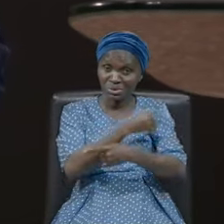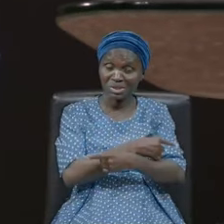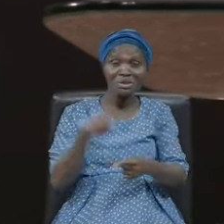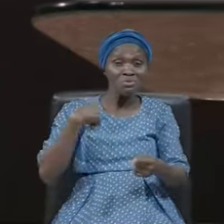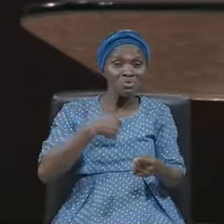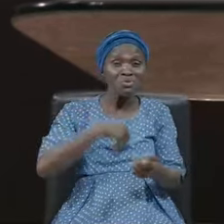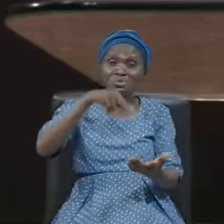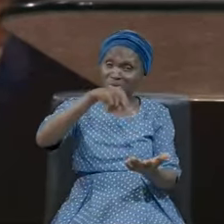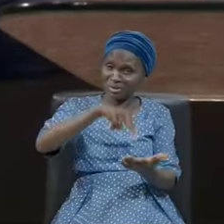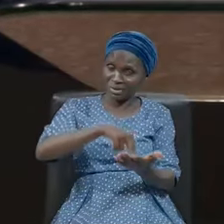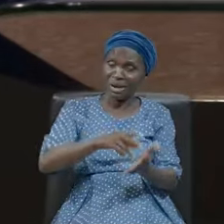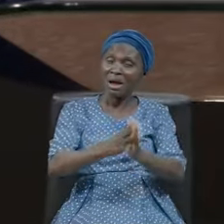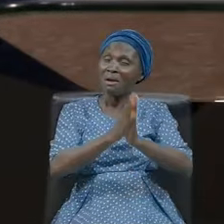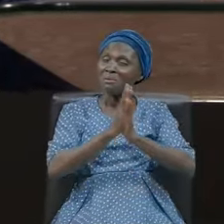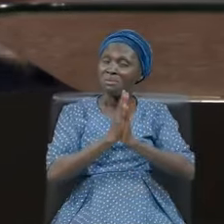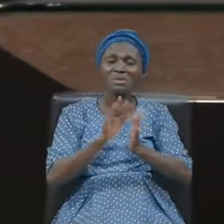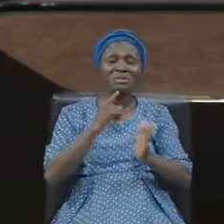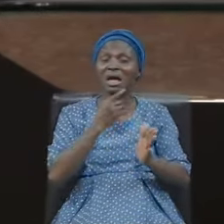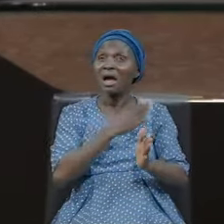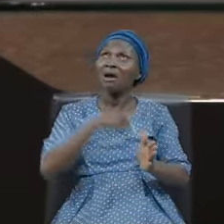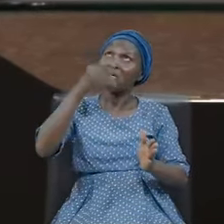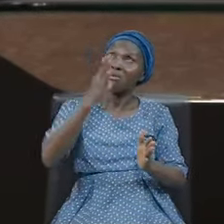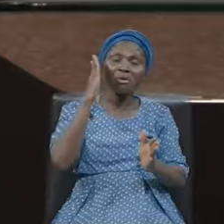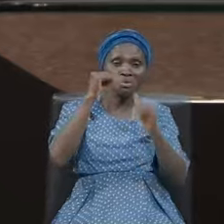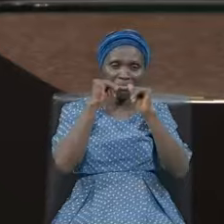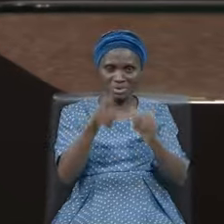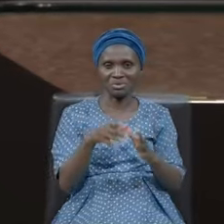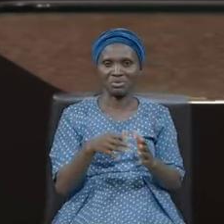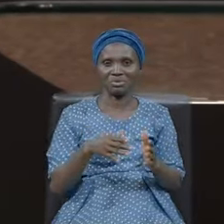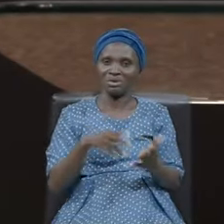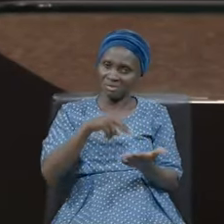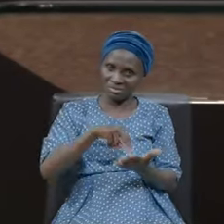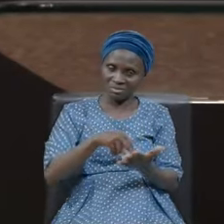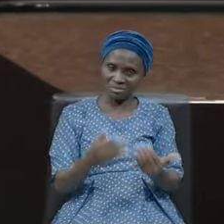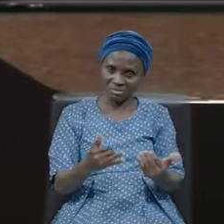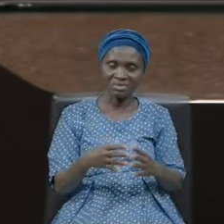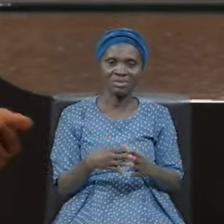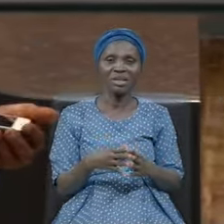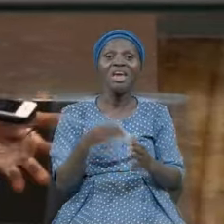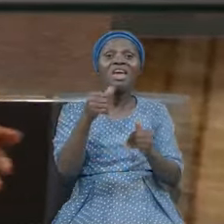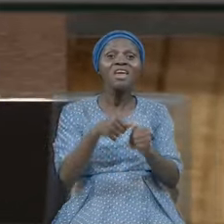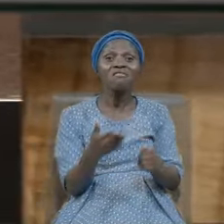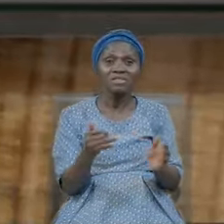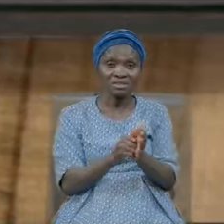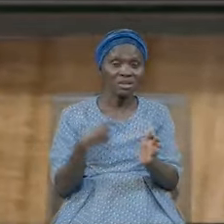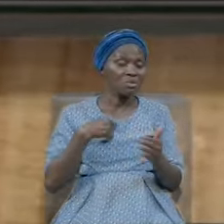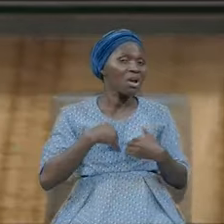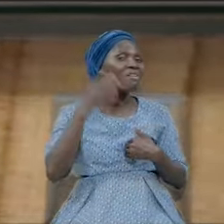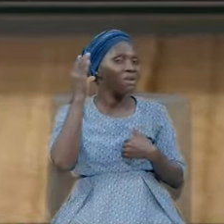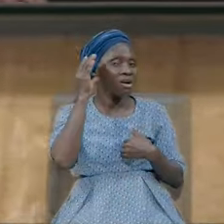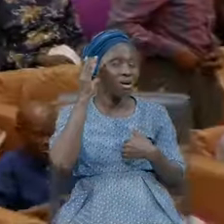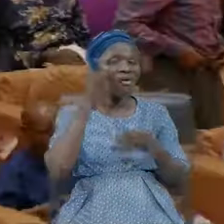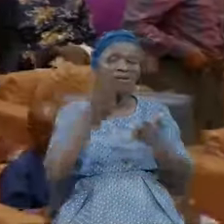prier. Et Dieu va vous bénir. Tenons-nous debout maintenant. Tout ce que nous avons entendu.